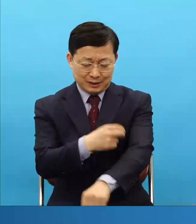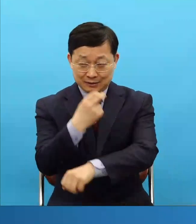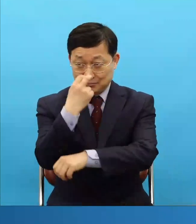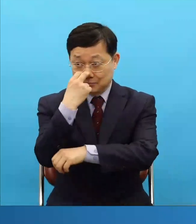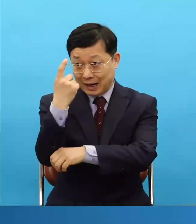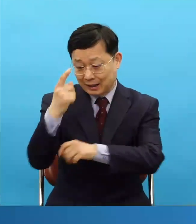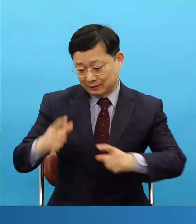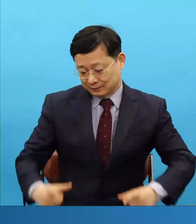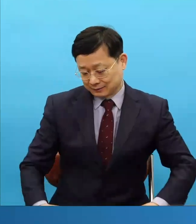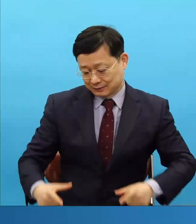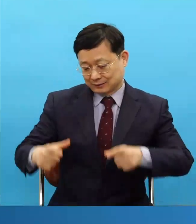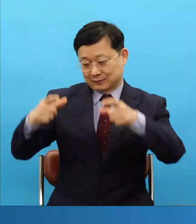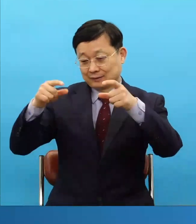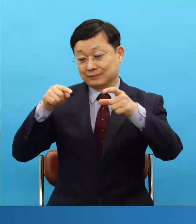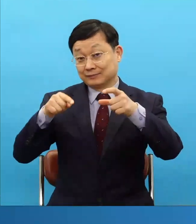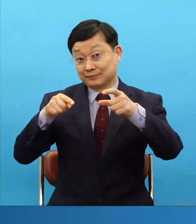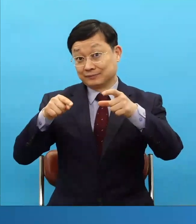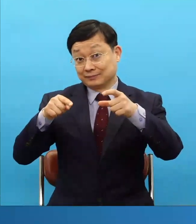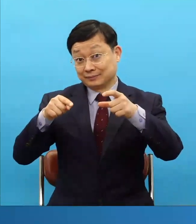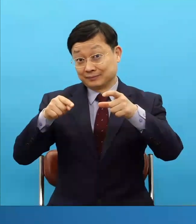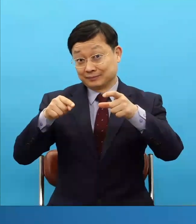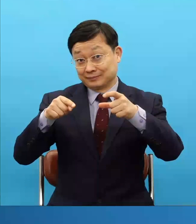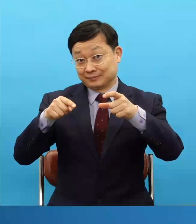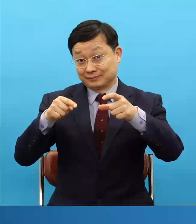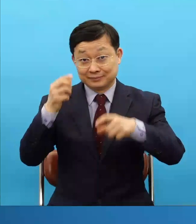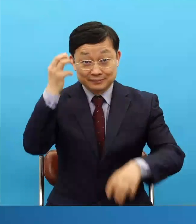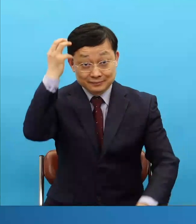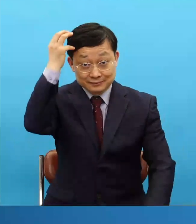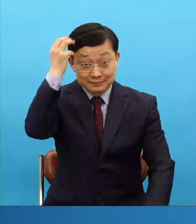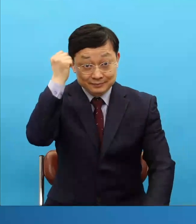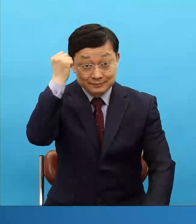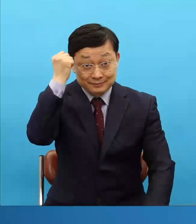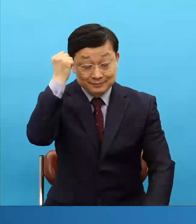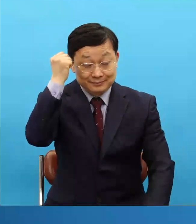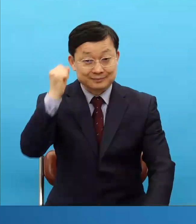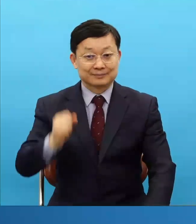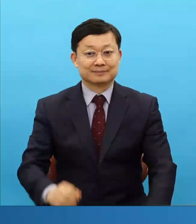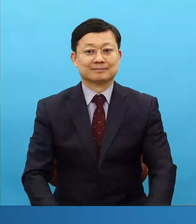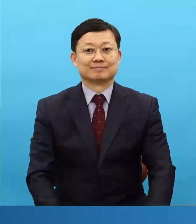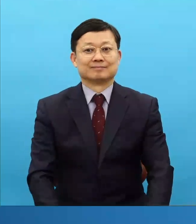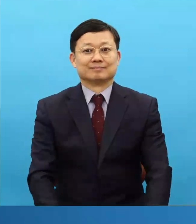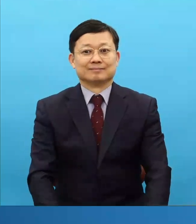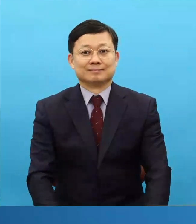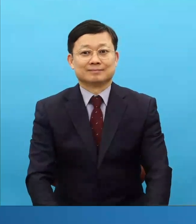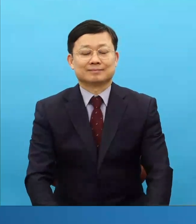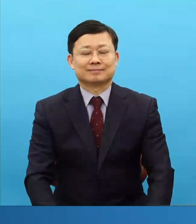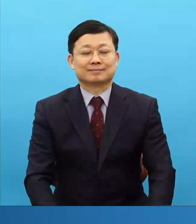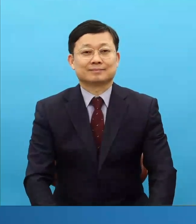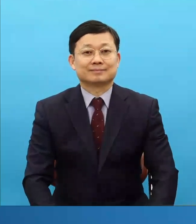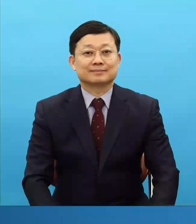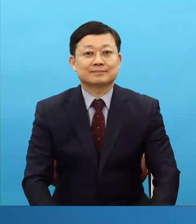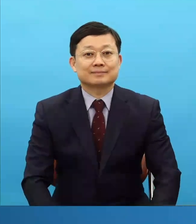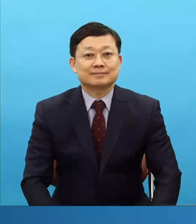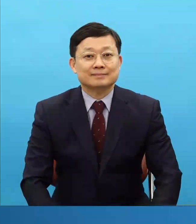요거 하기 전에 조금 여러분이 기도하셔야 될 거는 And prior to doing this, you must pray.